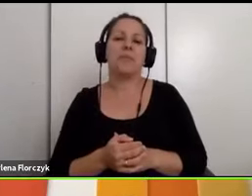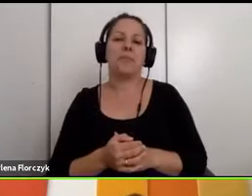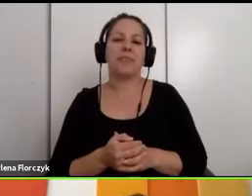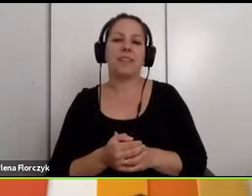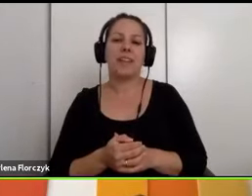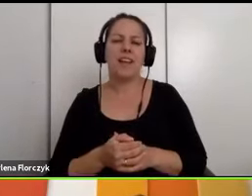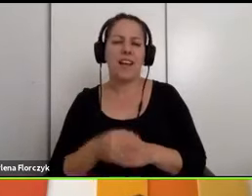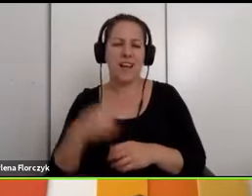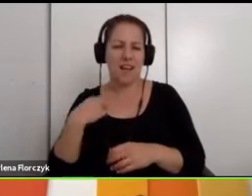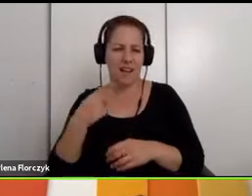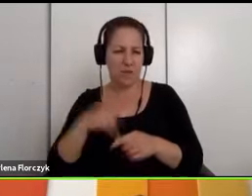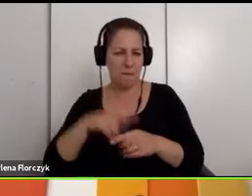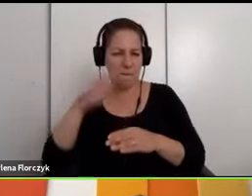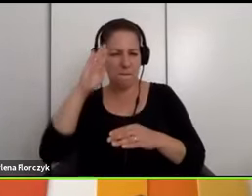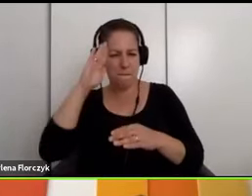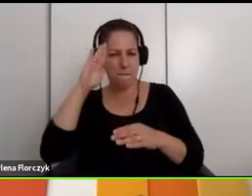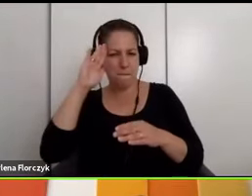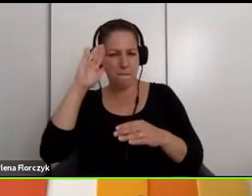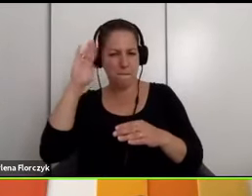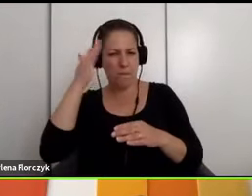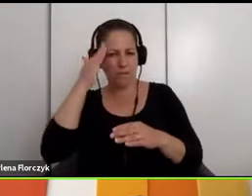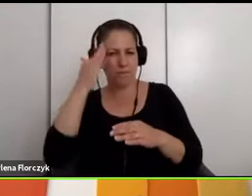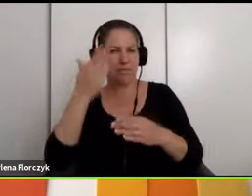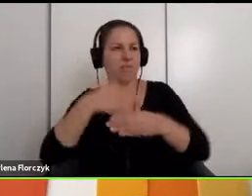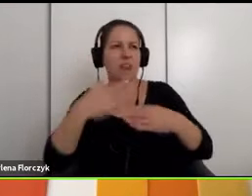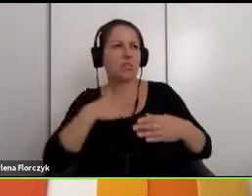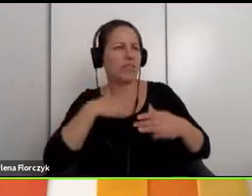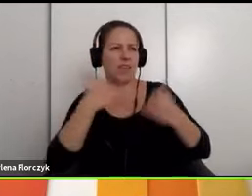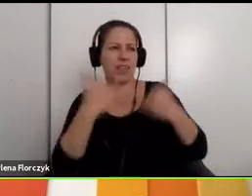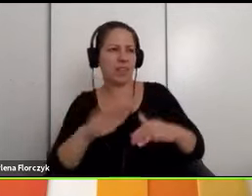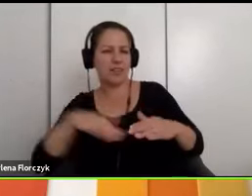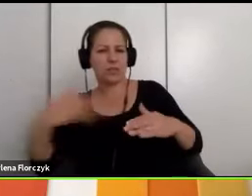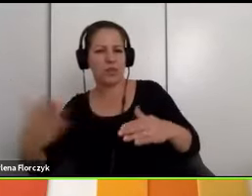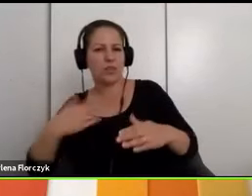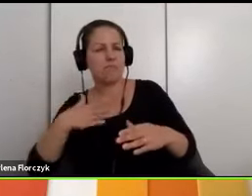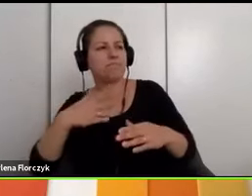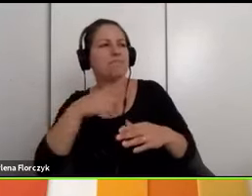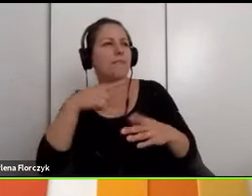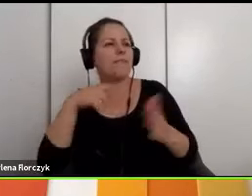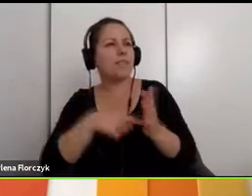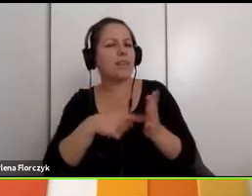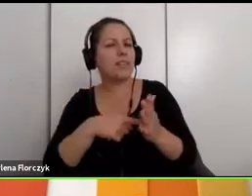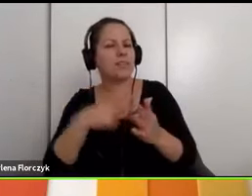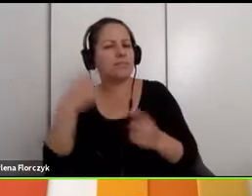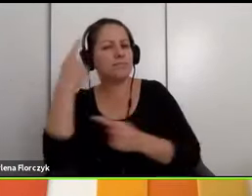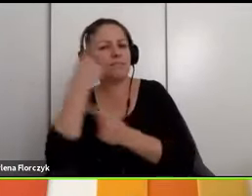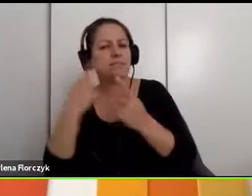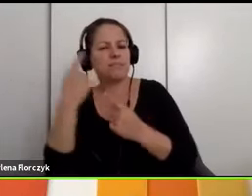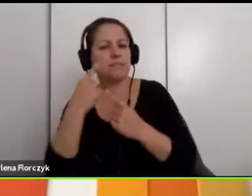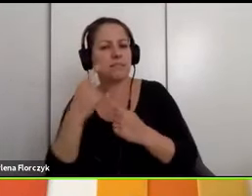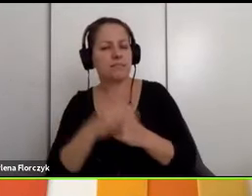na którym poznałem teatr od zupełnie innej strony i to przestało być takim właśnie